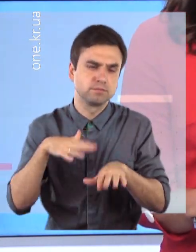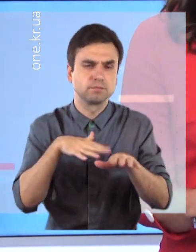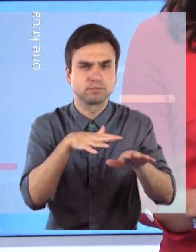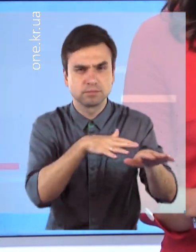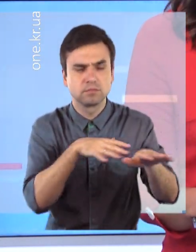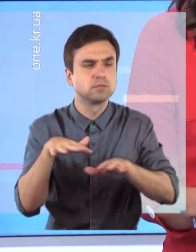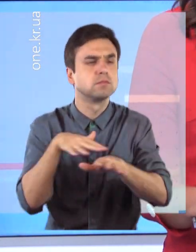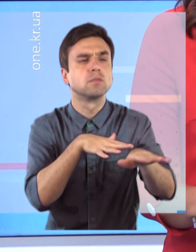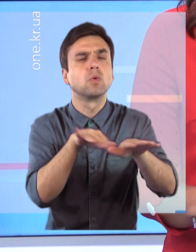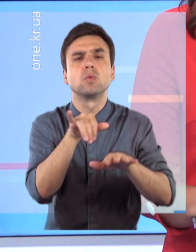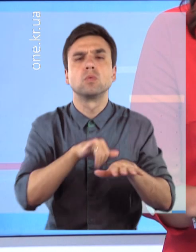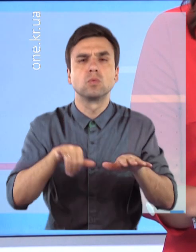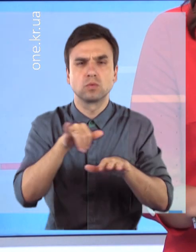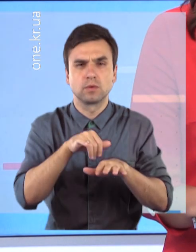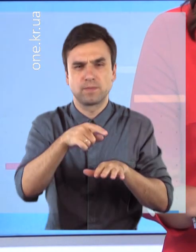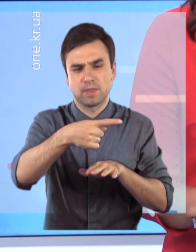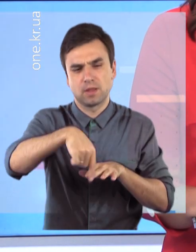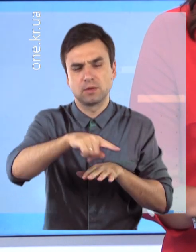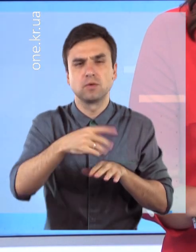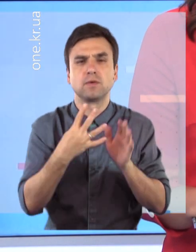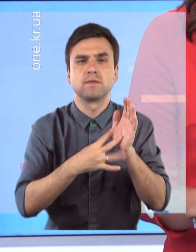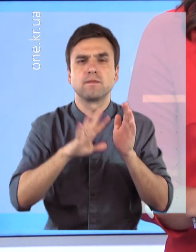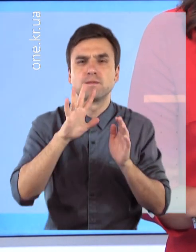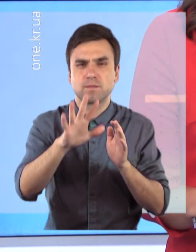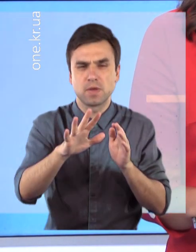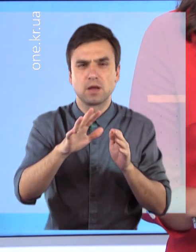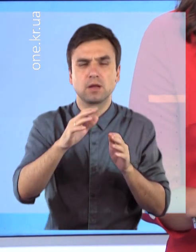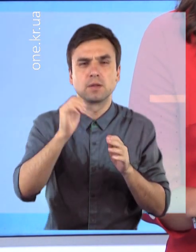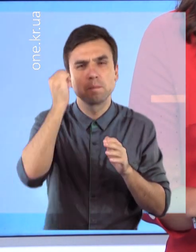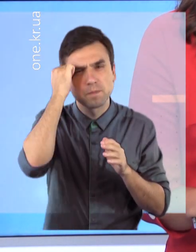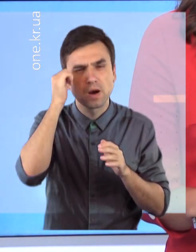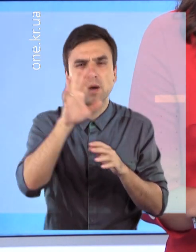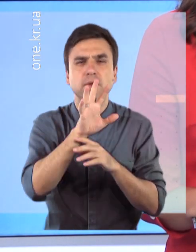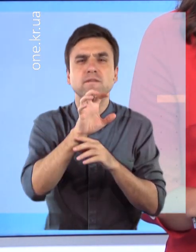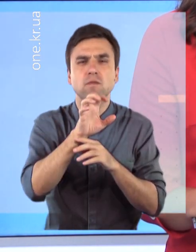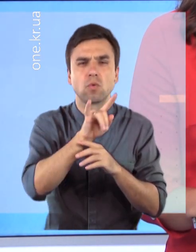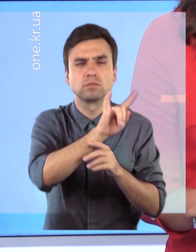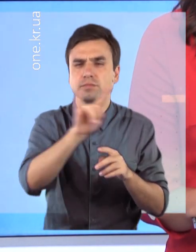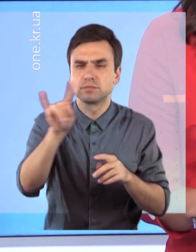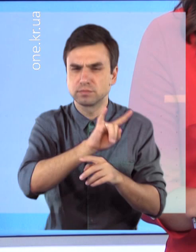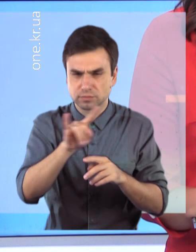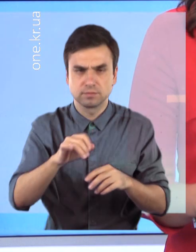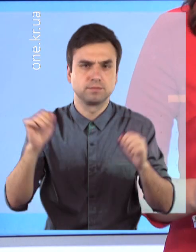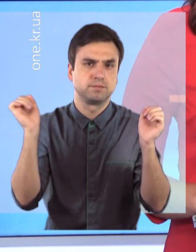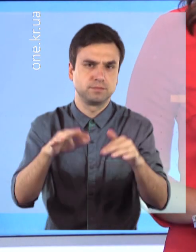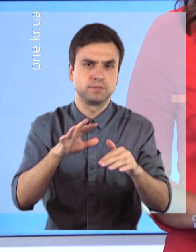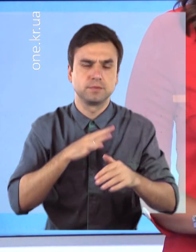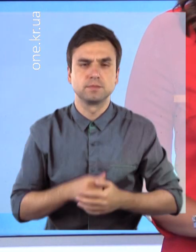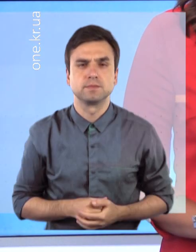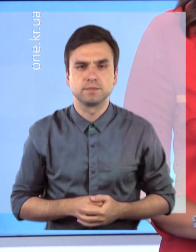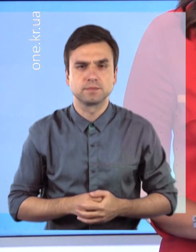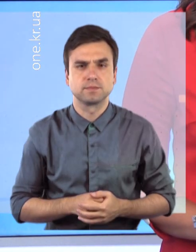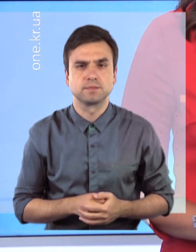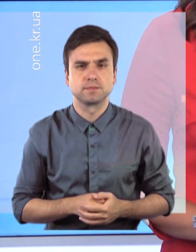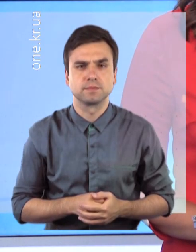ходу біля стели пам'яті на 95-му кварталі. Олег Єрмолінський поспілкувався з учасниками маршу, і ось його